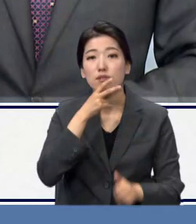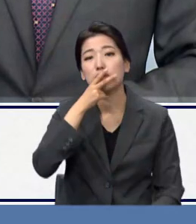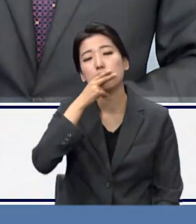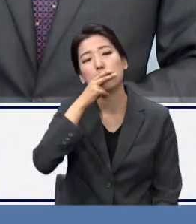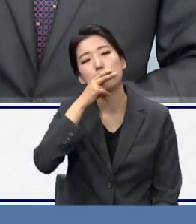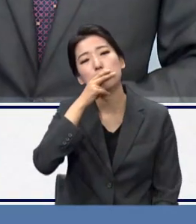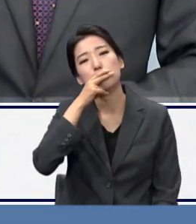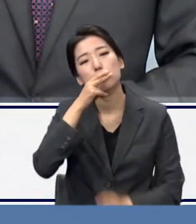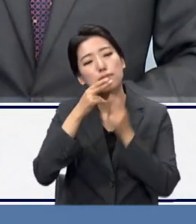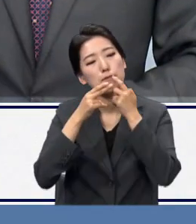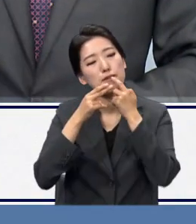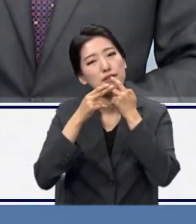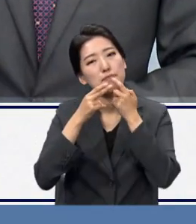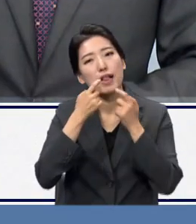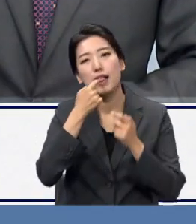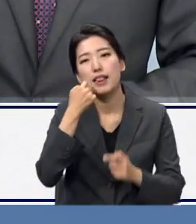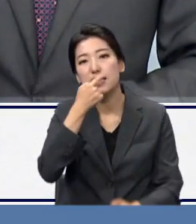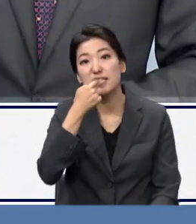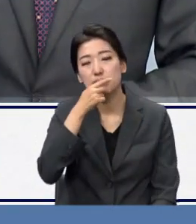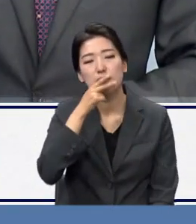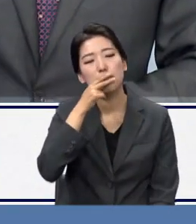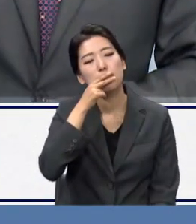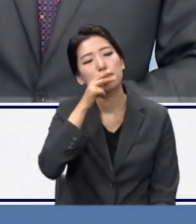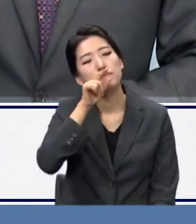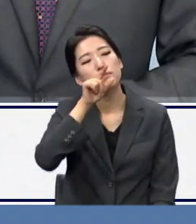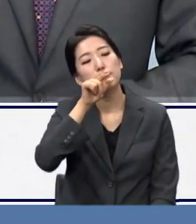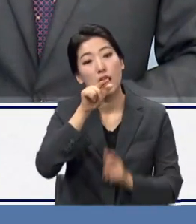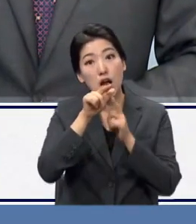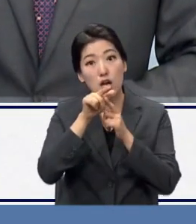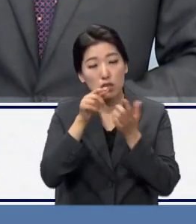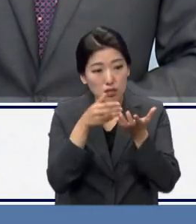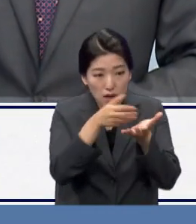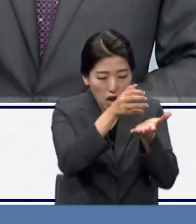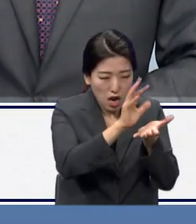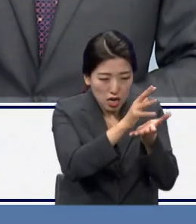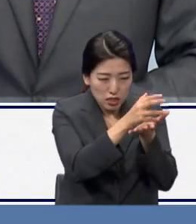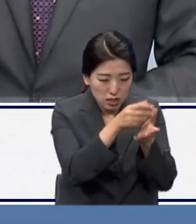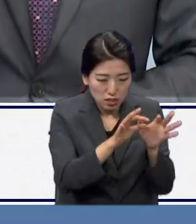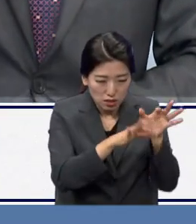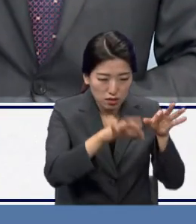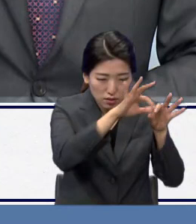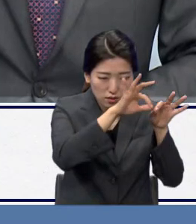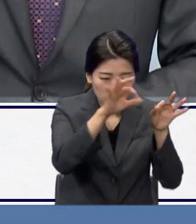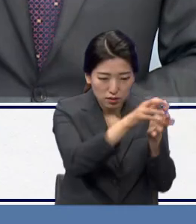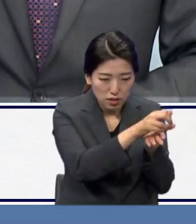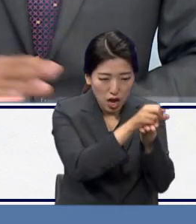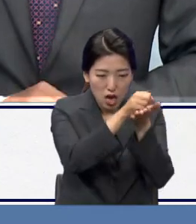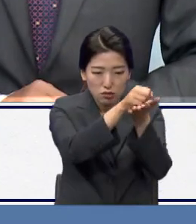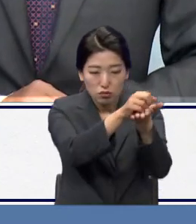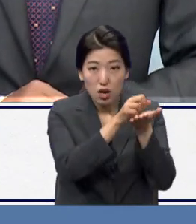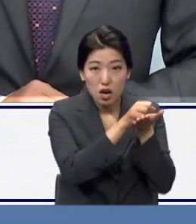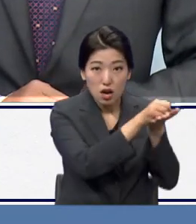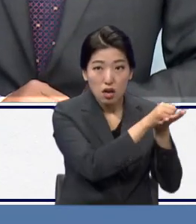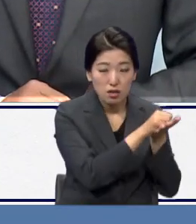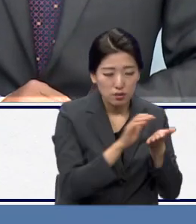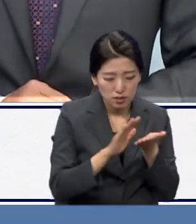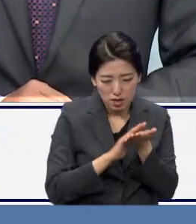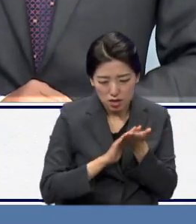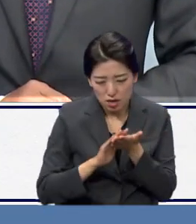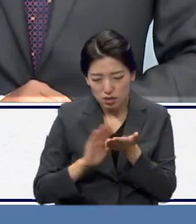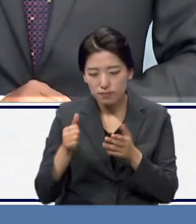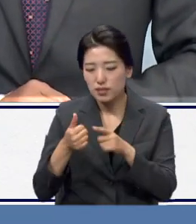심지어 만진 성냥도 챙기고 다 챙기고 지문도 그 나가지 않기 위해서 저렇게 다 닦고 이런 걸 다 합니다